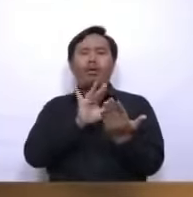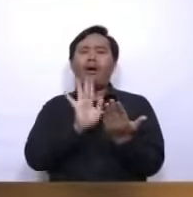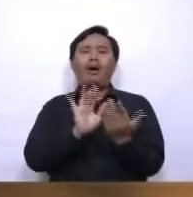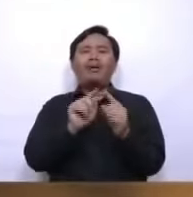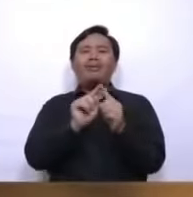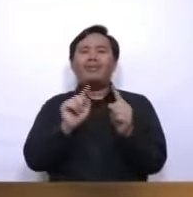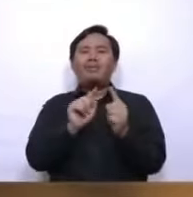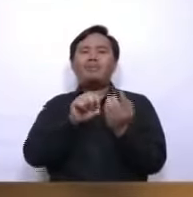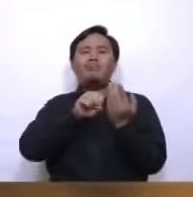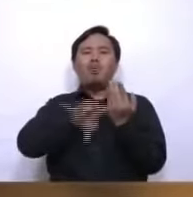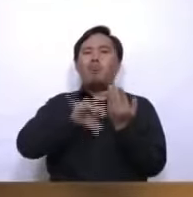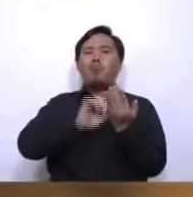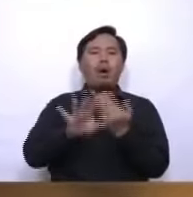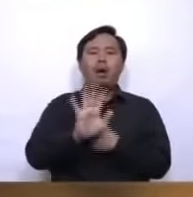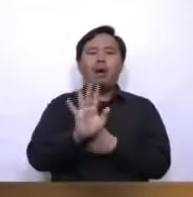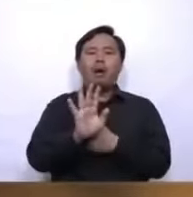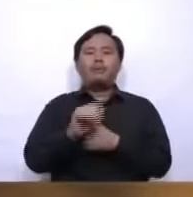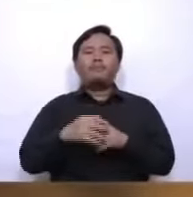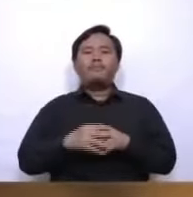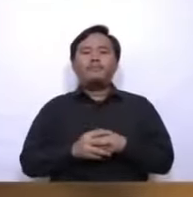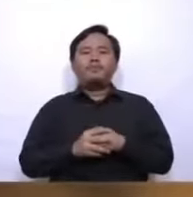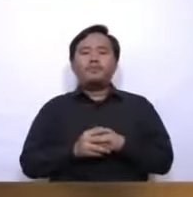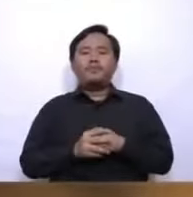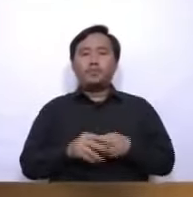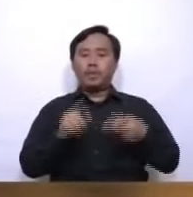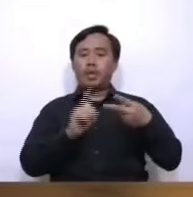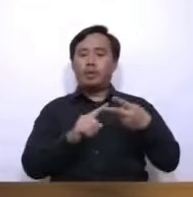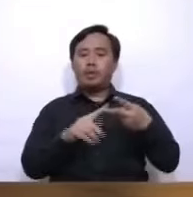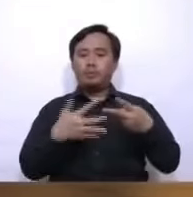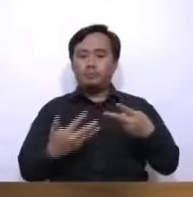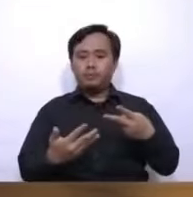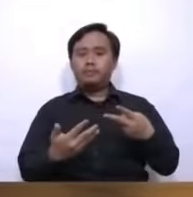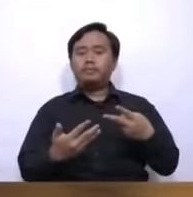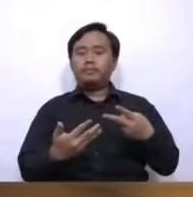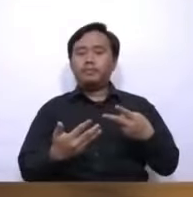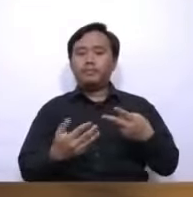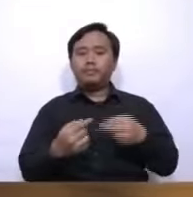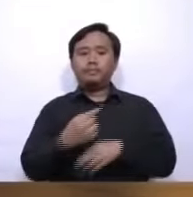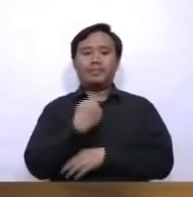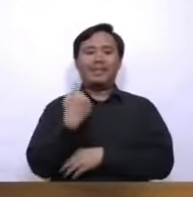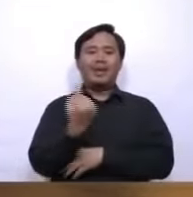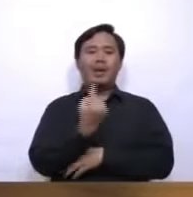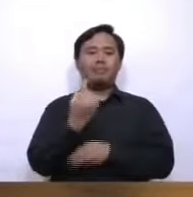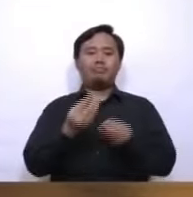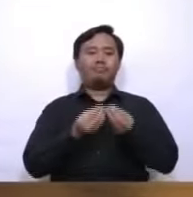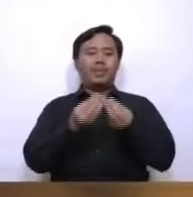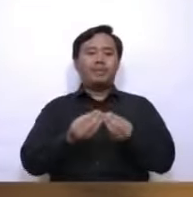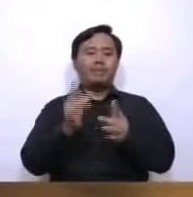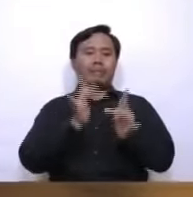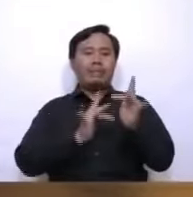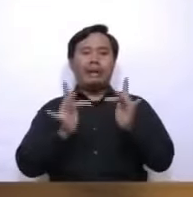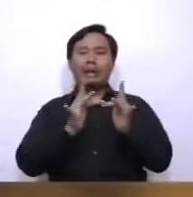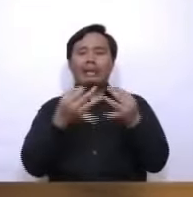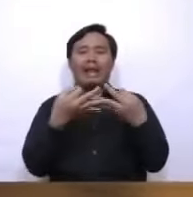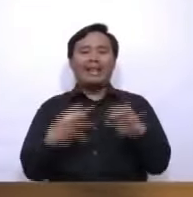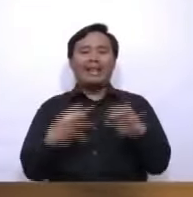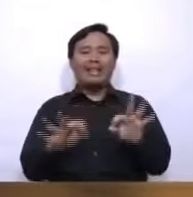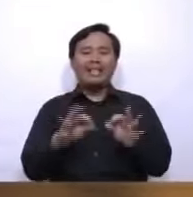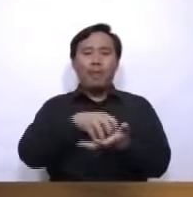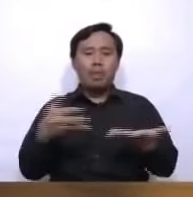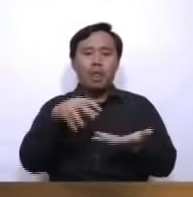mengeluarkan pulsa dan kuota. Yang kedua, kami juga akan melaksanakan internet gratis di rumah ibadah.